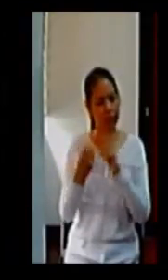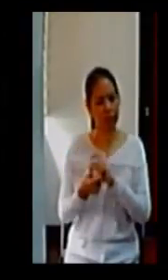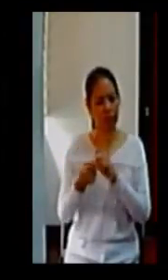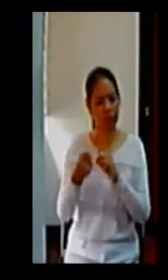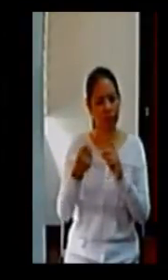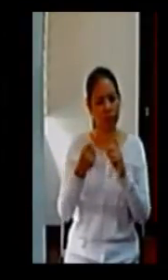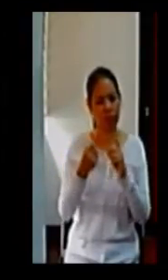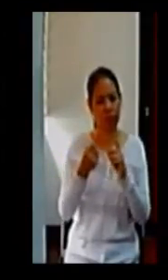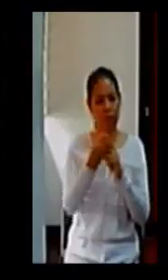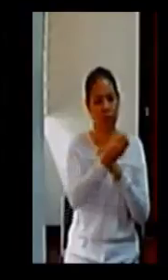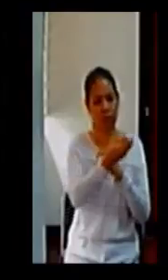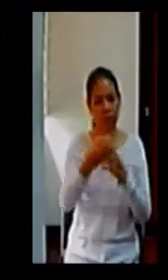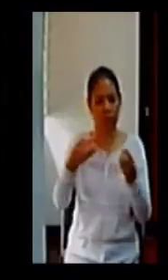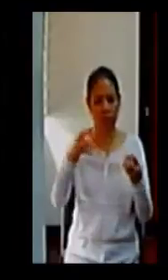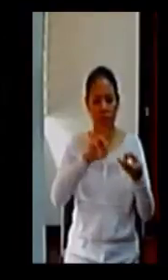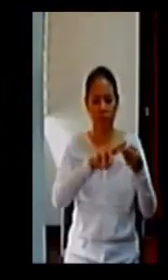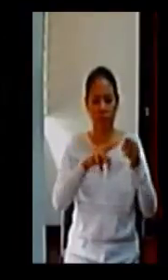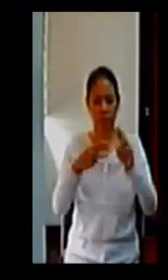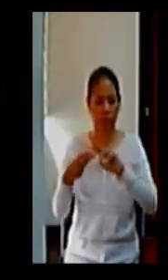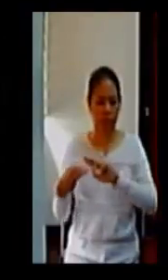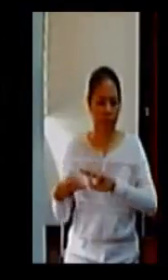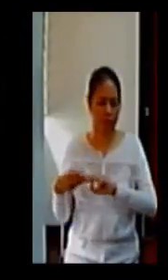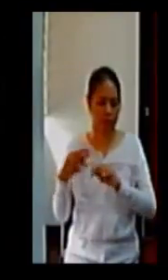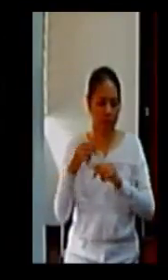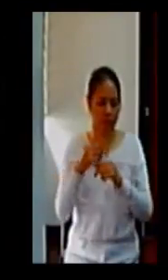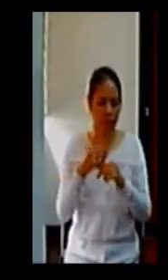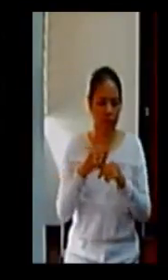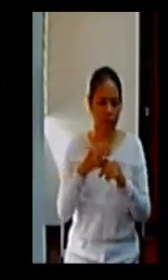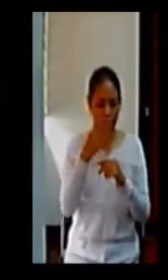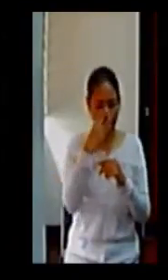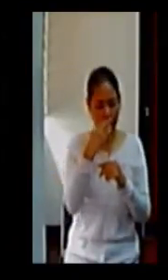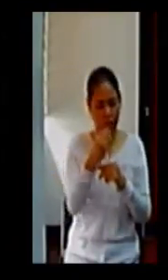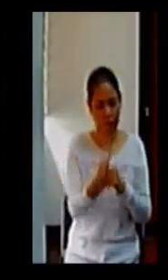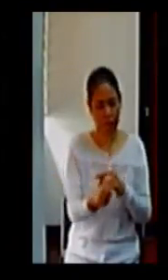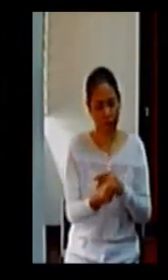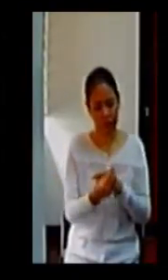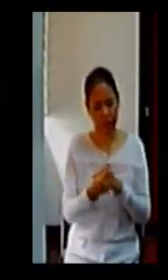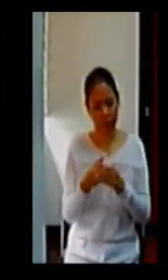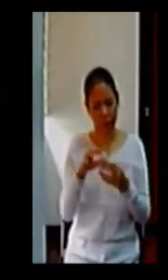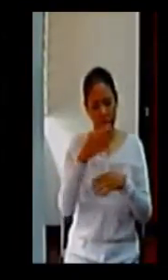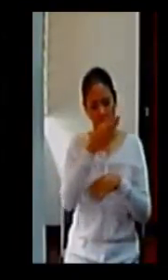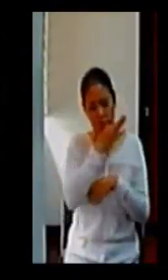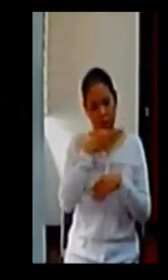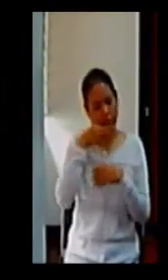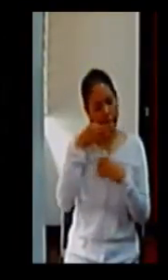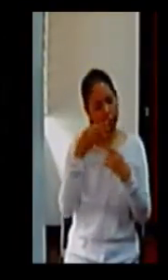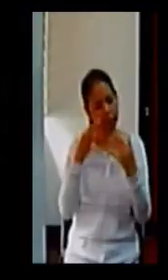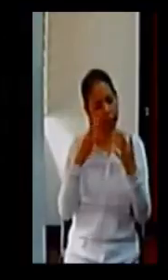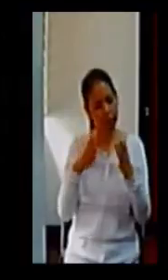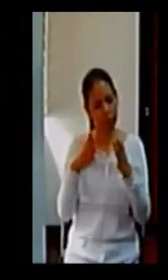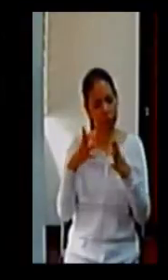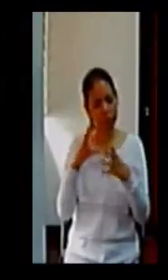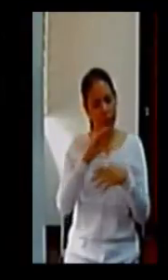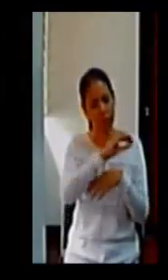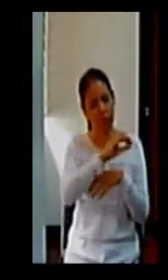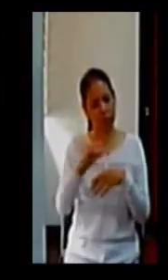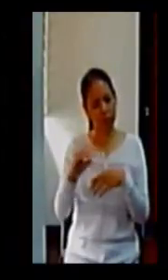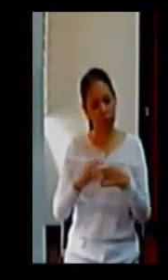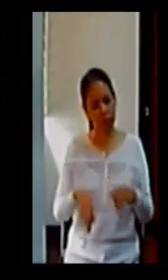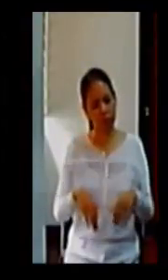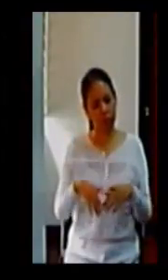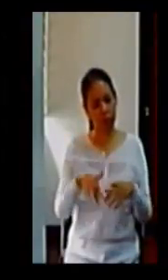ngayon? Ibig sabihin, may pagbabago ba? Mas kumonte ba ang mga farmers ngayon na may-ari ng lupa at ginive up na nila